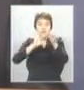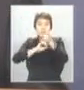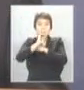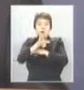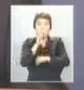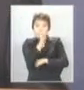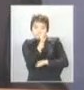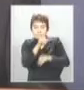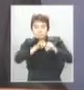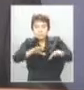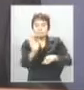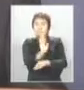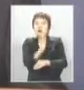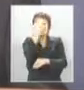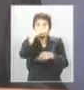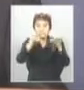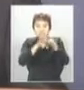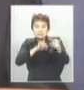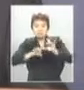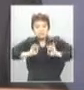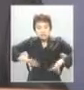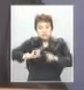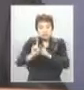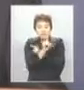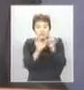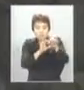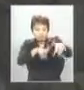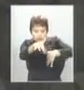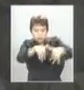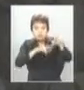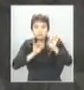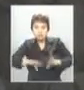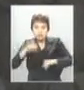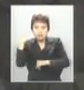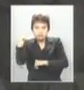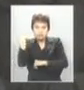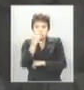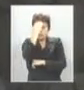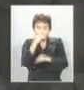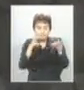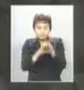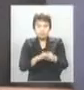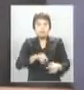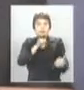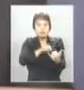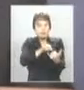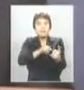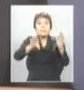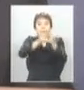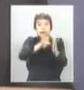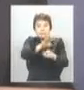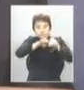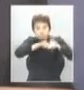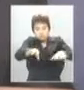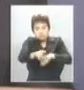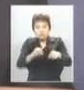าพสบของบิลดินเพราไม่คุ้มที่จะทำให้ประชาชนตกอยู่ในความเสี่ยงและไม่ต้องการให้ไลนำภาพสบของบิลดิไปใช้เพอกระต้น